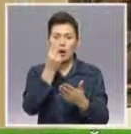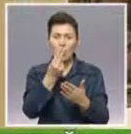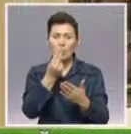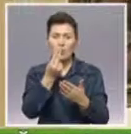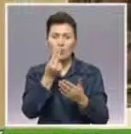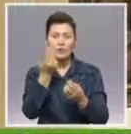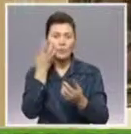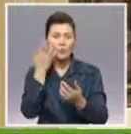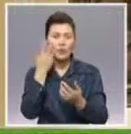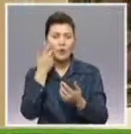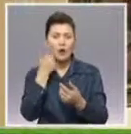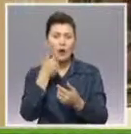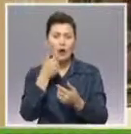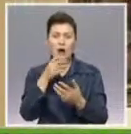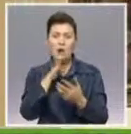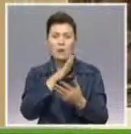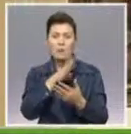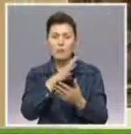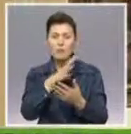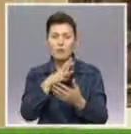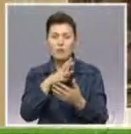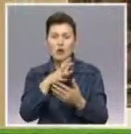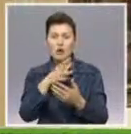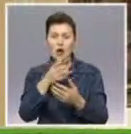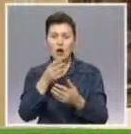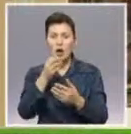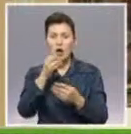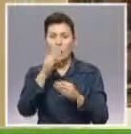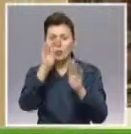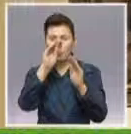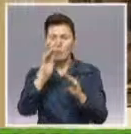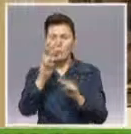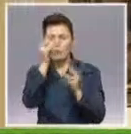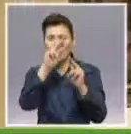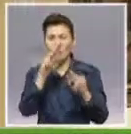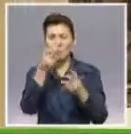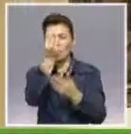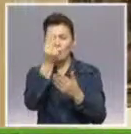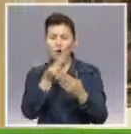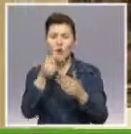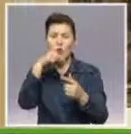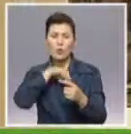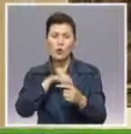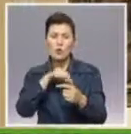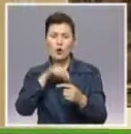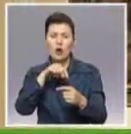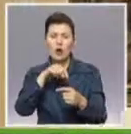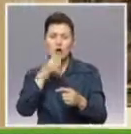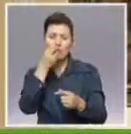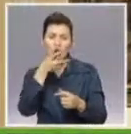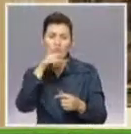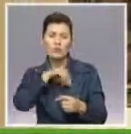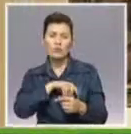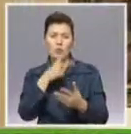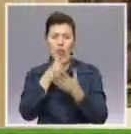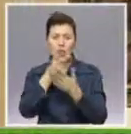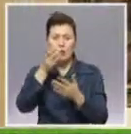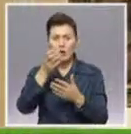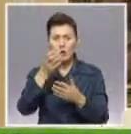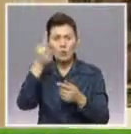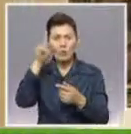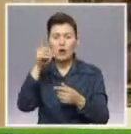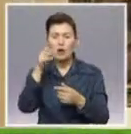түс форма композиция сол арқылы ішкі дүниеміздің жақсылығын білімін